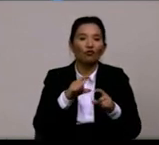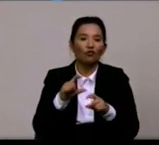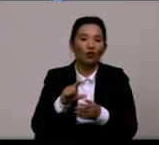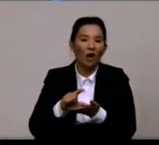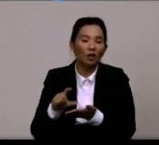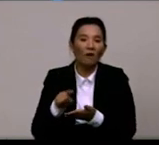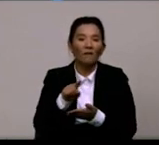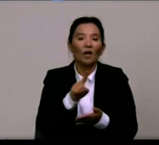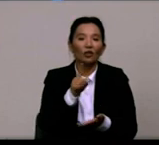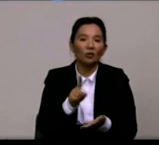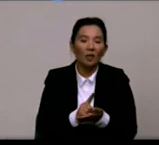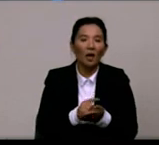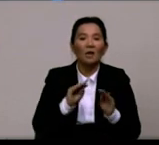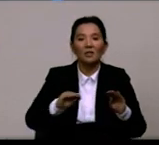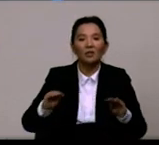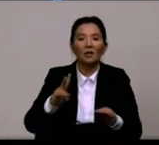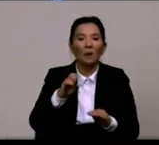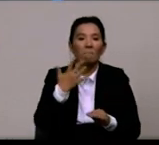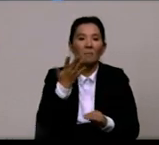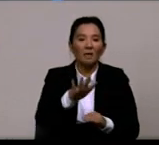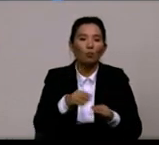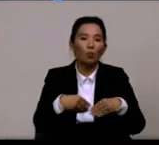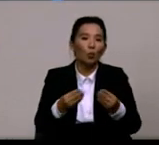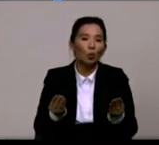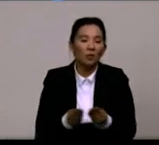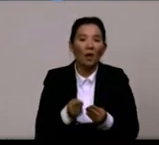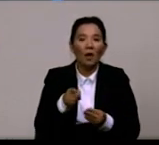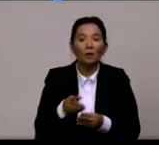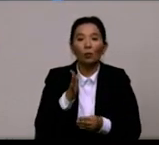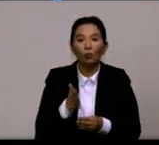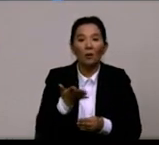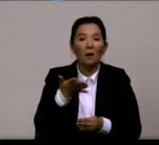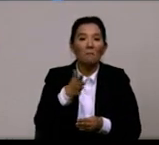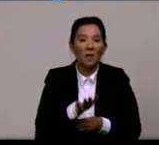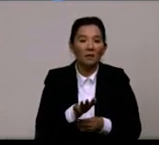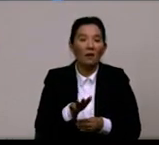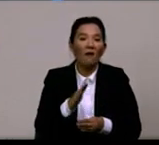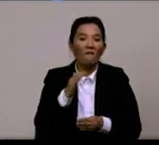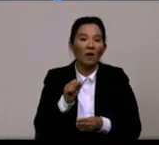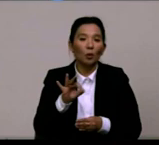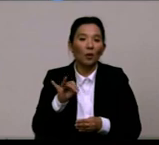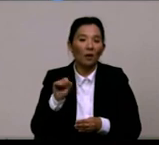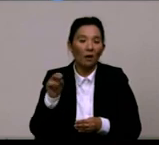должны разложить их на 5 блюдцев. Это будет уже 5 факториал.